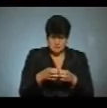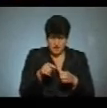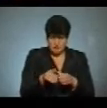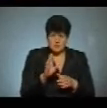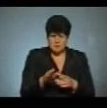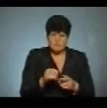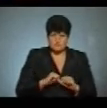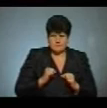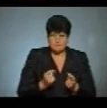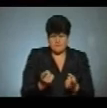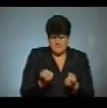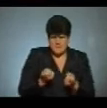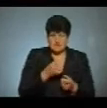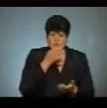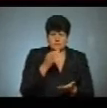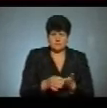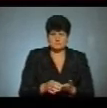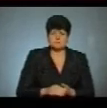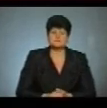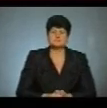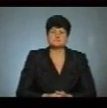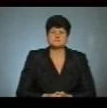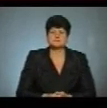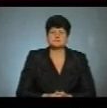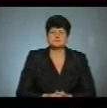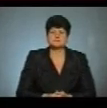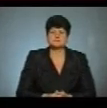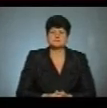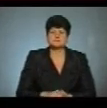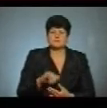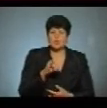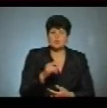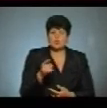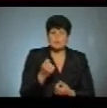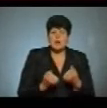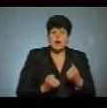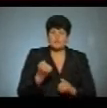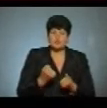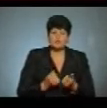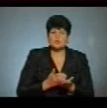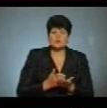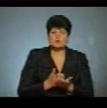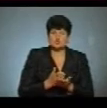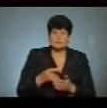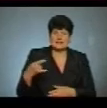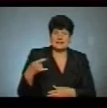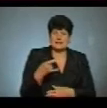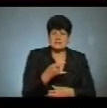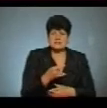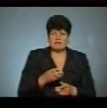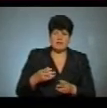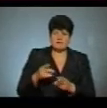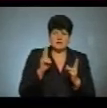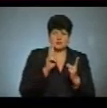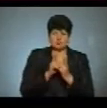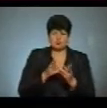були притягнуті до відповідальності. У Тернополі автомобіль служби таксі виїхав на зустрічну смугу і